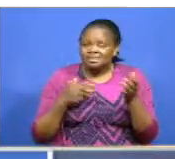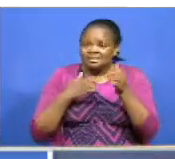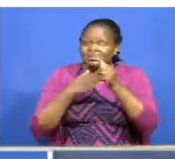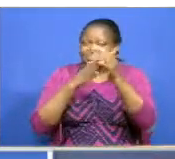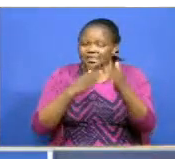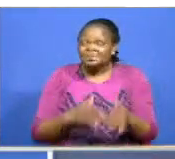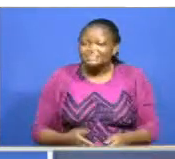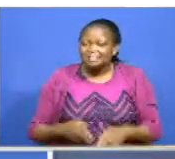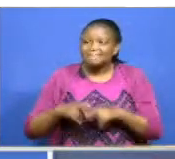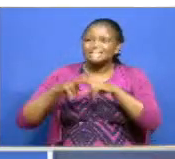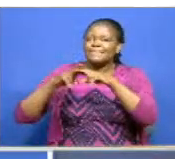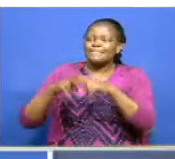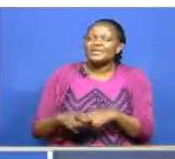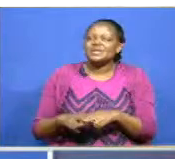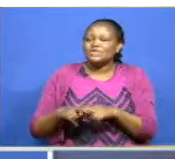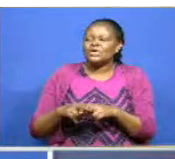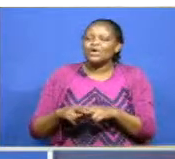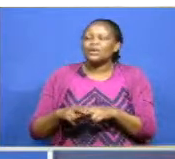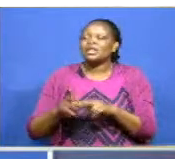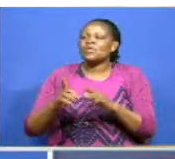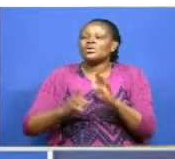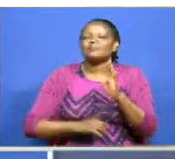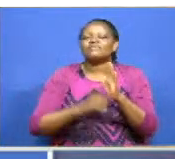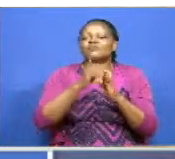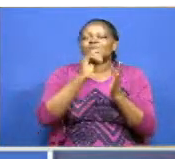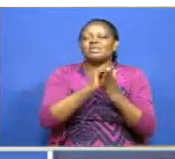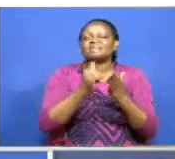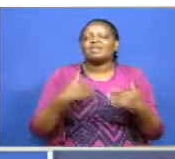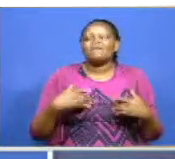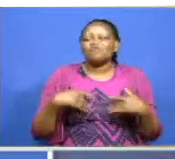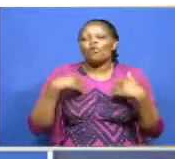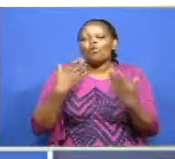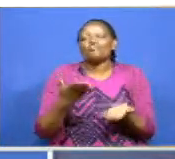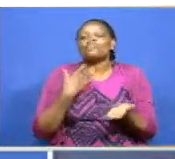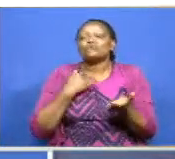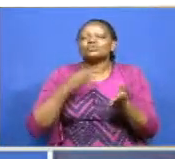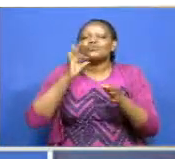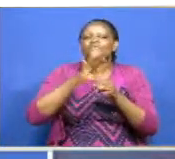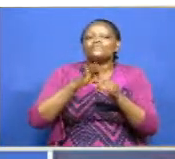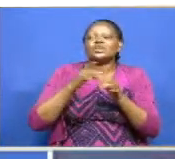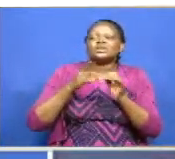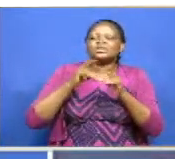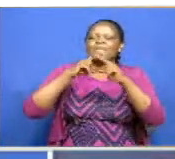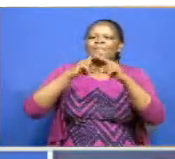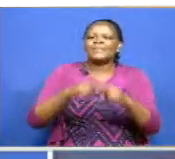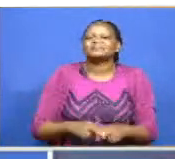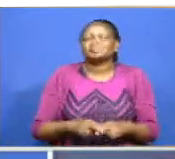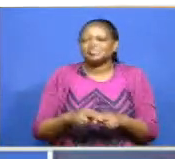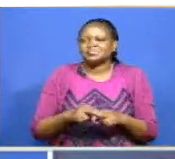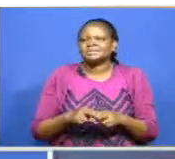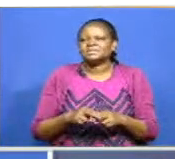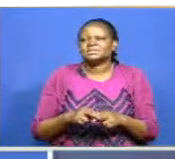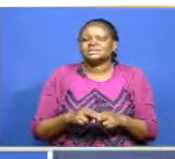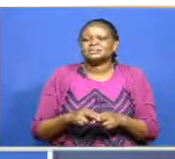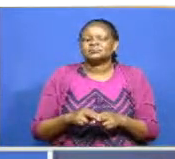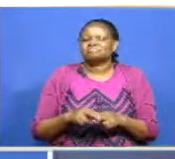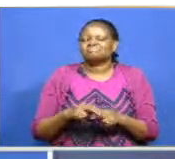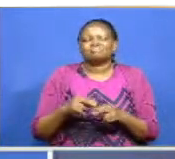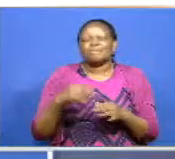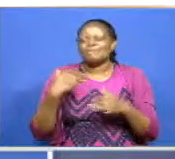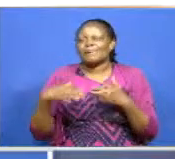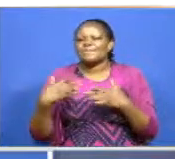viongozi kulingana na ile mpango ya maendeleo wako nayo, ama mnataka tuchague viongozi kupitia kwa kamari